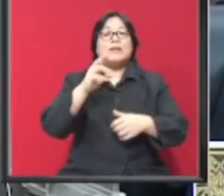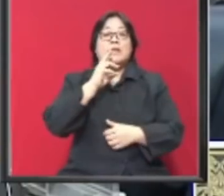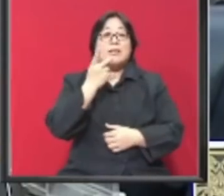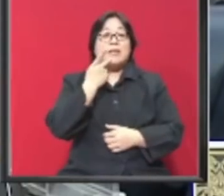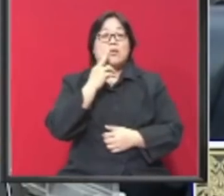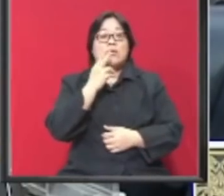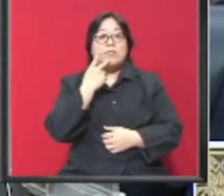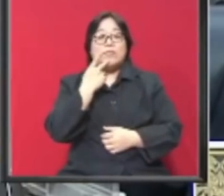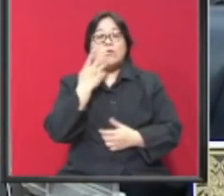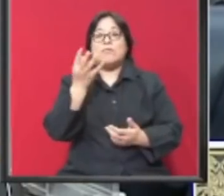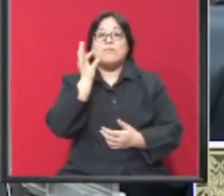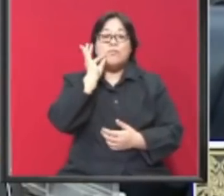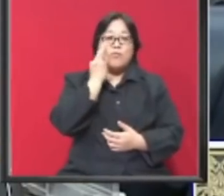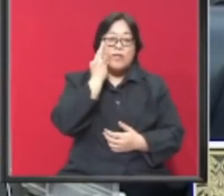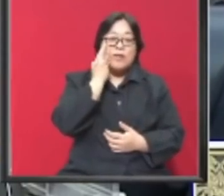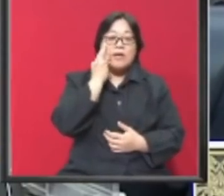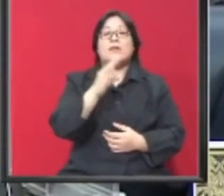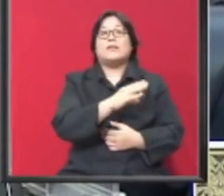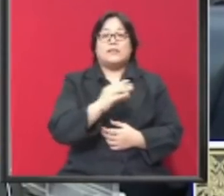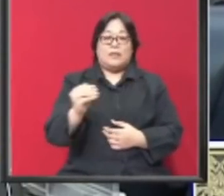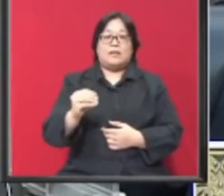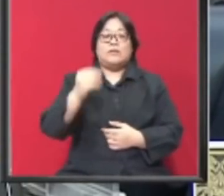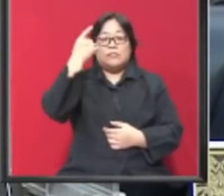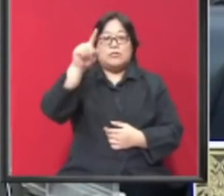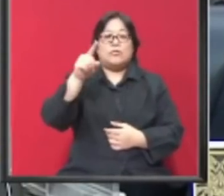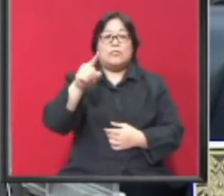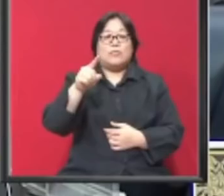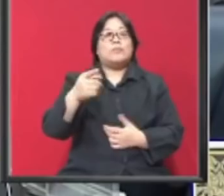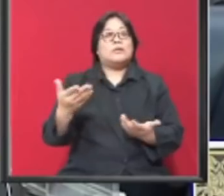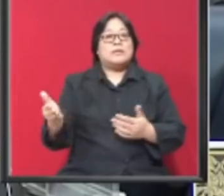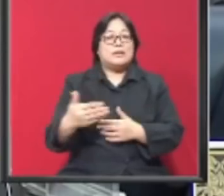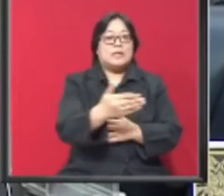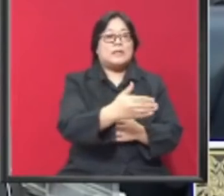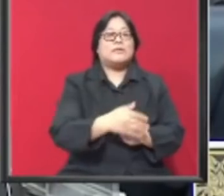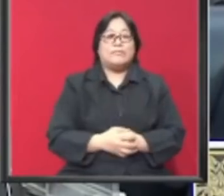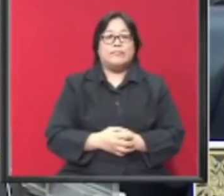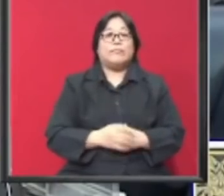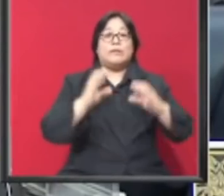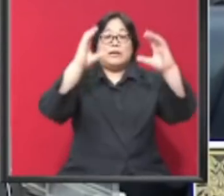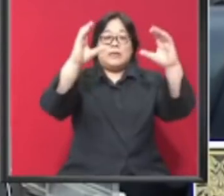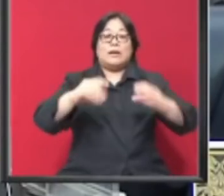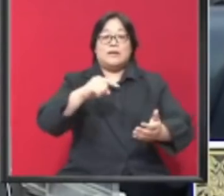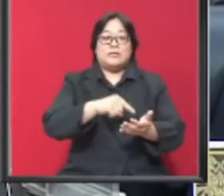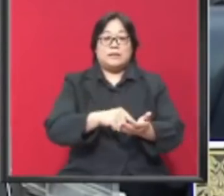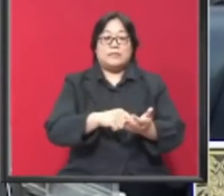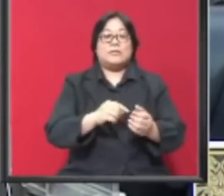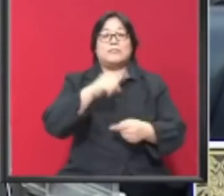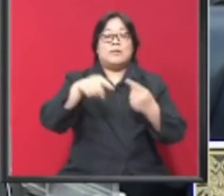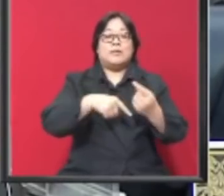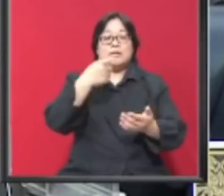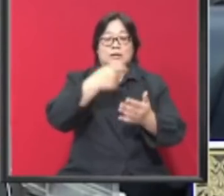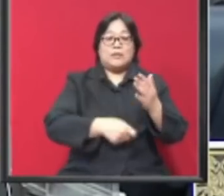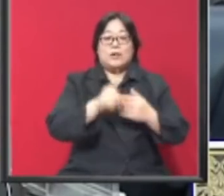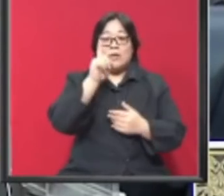sayur-sayuran buah-buahan dan juga untuk ternak ikan dengan cara ini kejatuhan harga